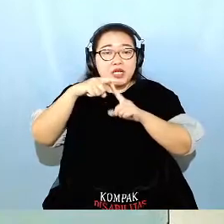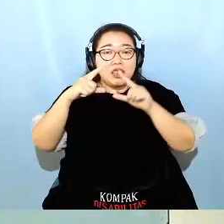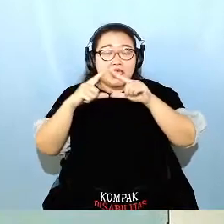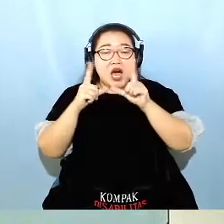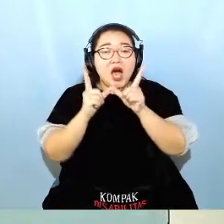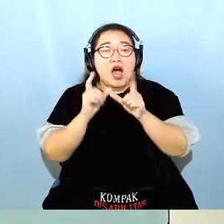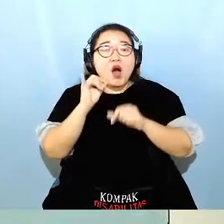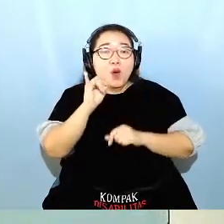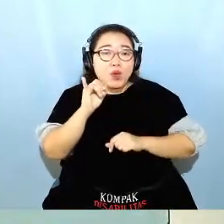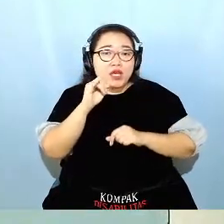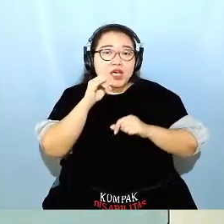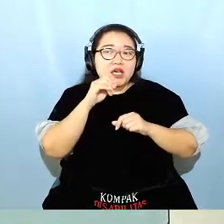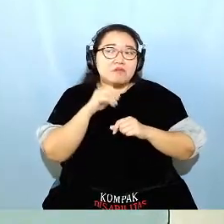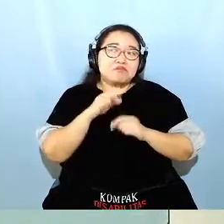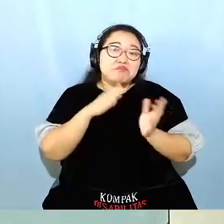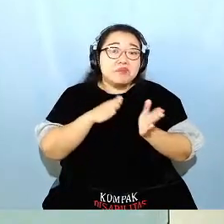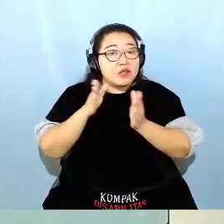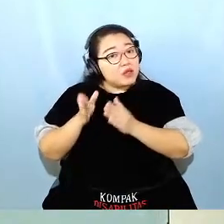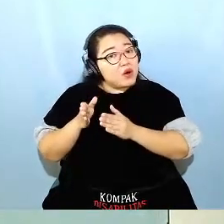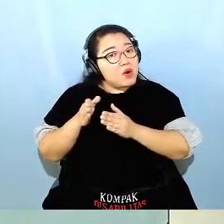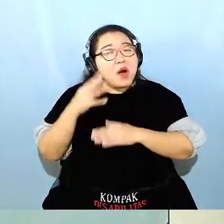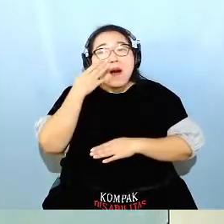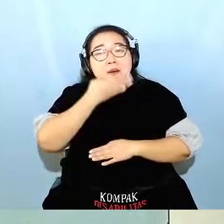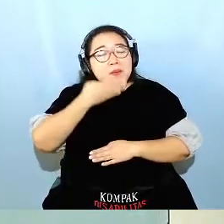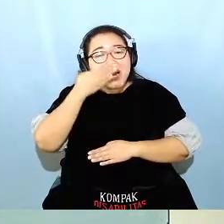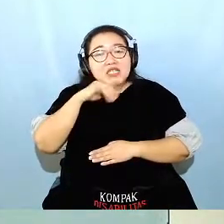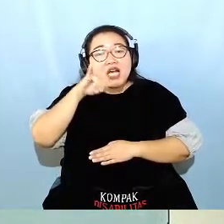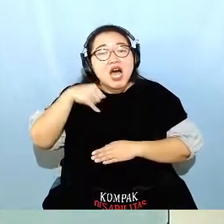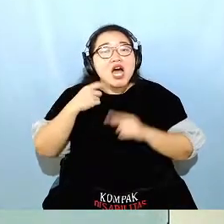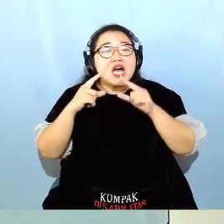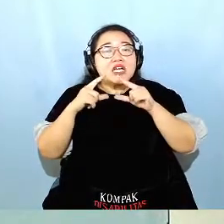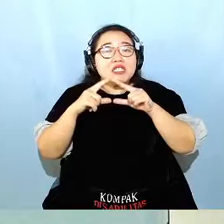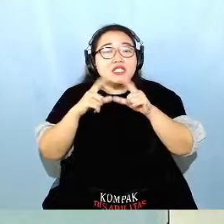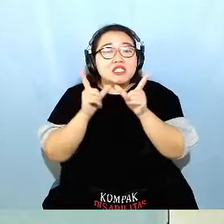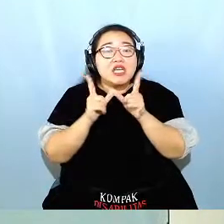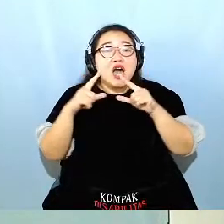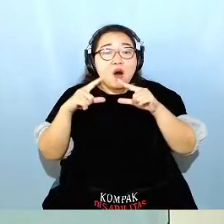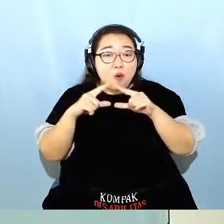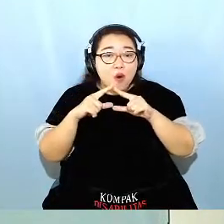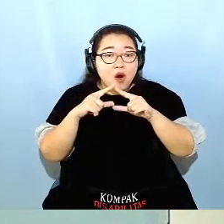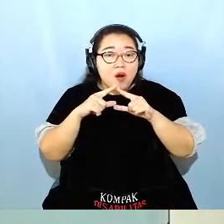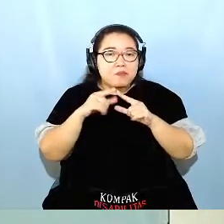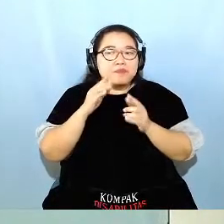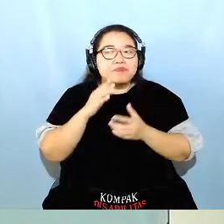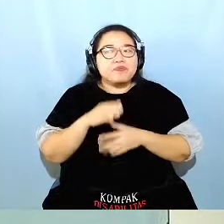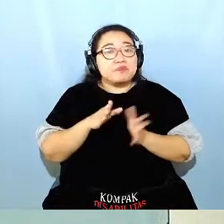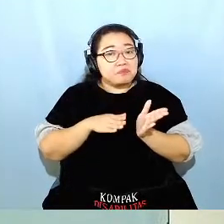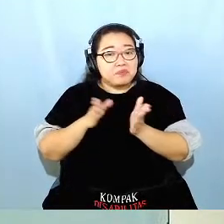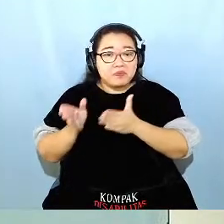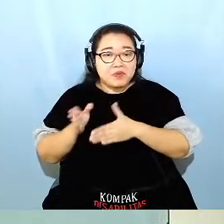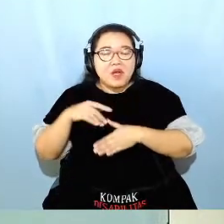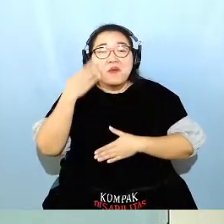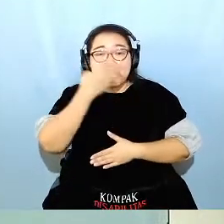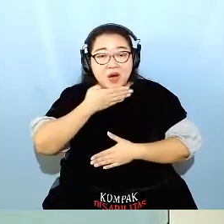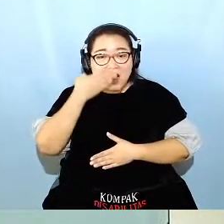kepanjangan dari mujizat Pentakosta. Allah memampukan orang dengan bahasanya, dan bahasa